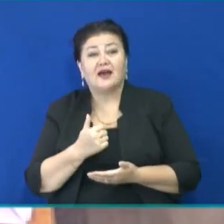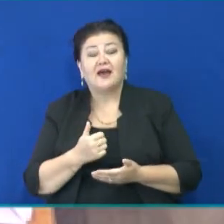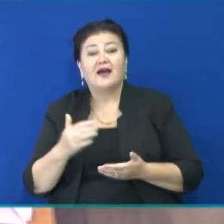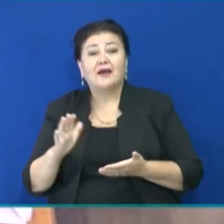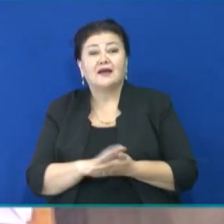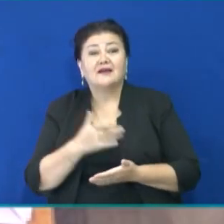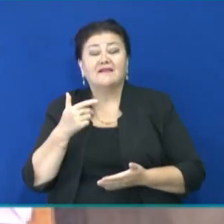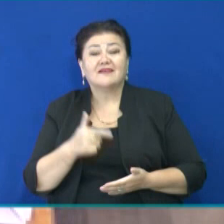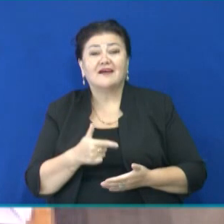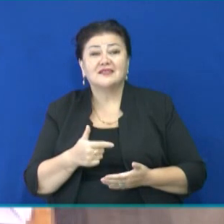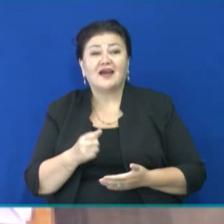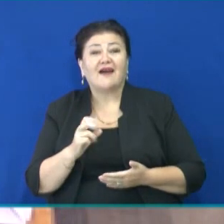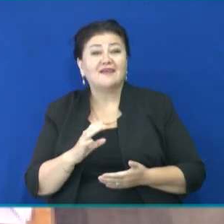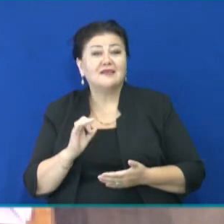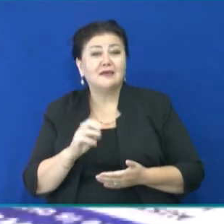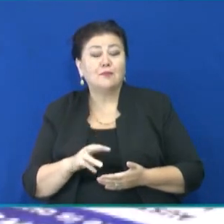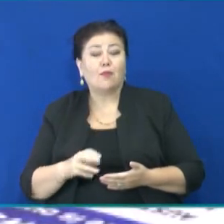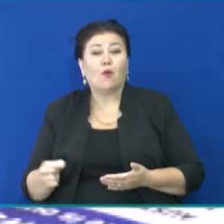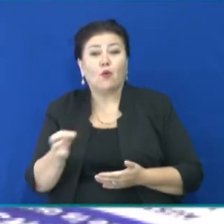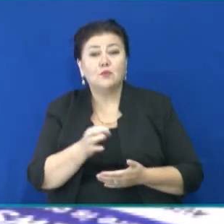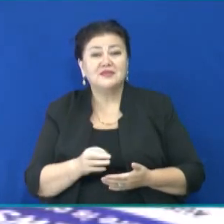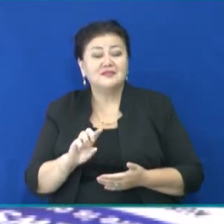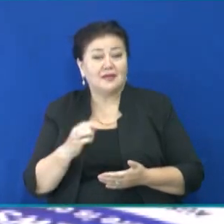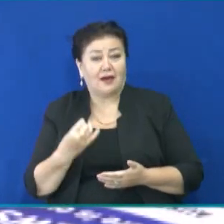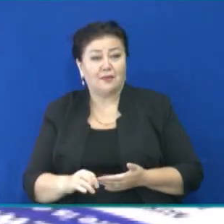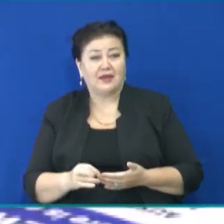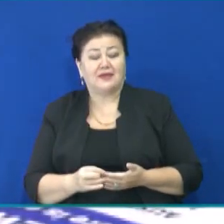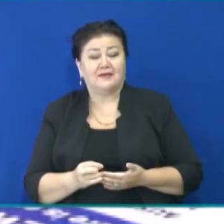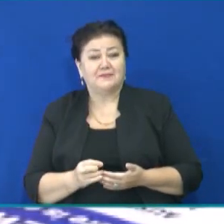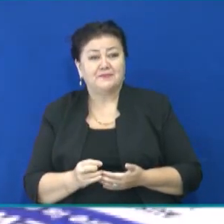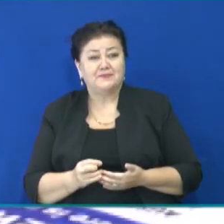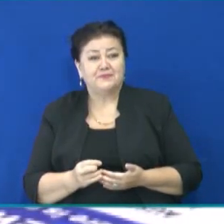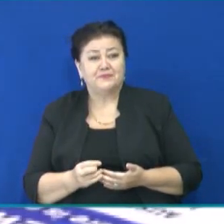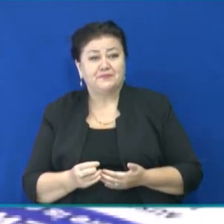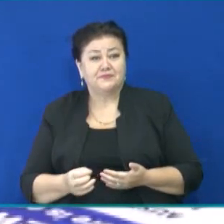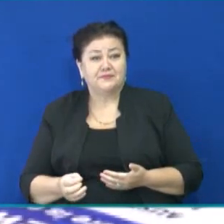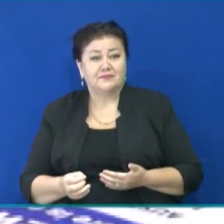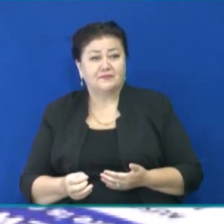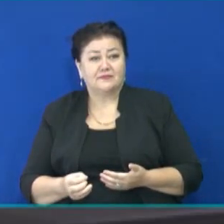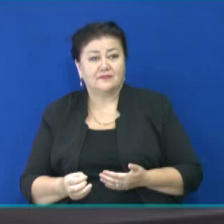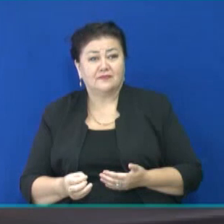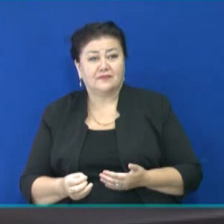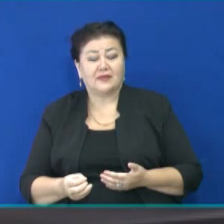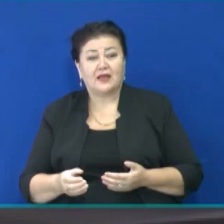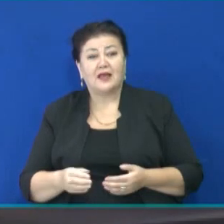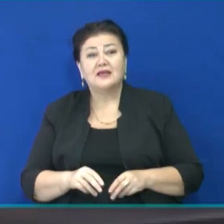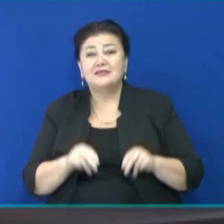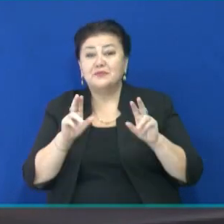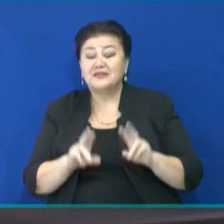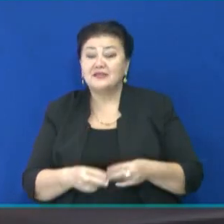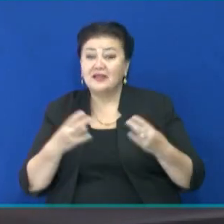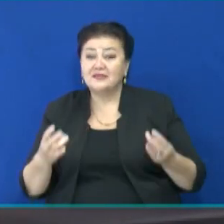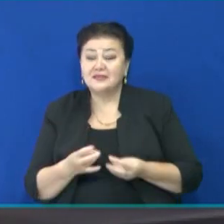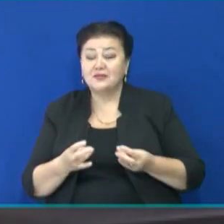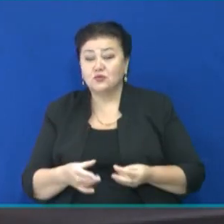2023-2024 оқу жылына жергілікті бюджеттен бакалавр мамандықтарына 200 грант бөлінген. Өңірдің еңбек нарығында білікті мамандар қажет.